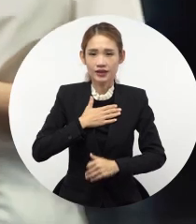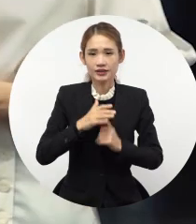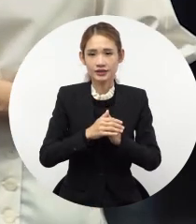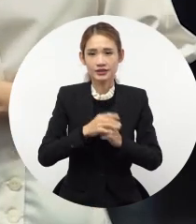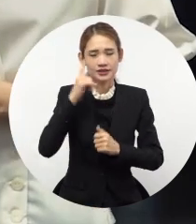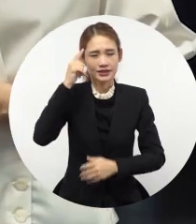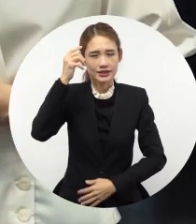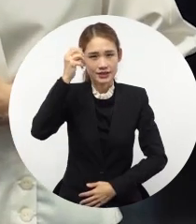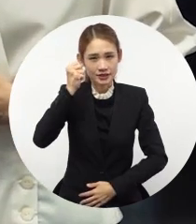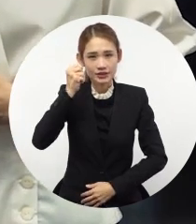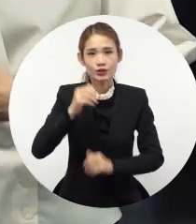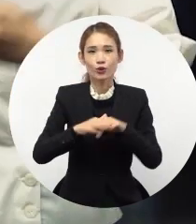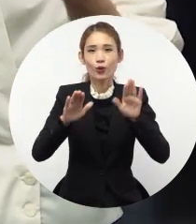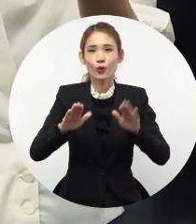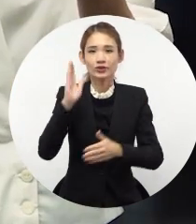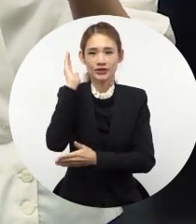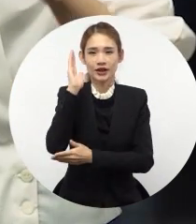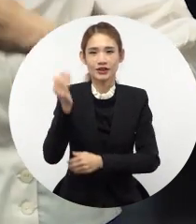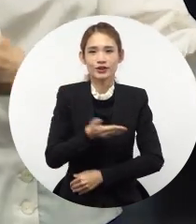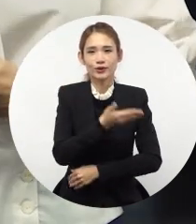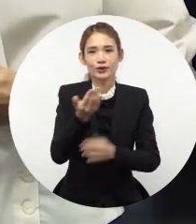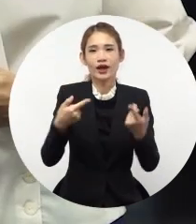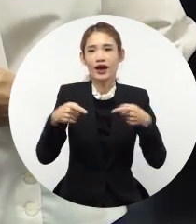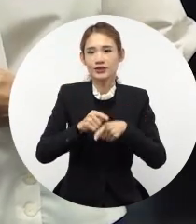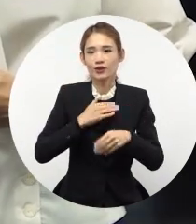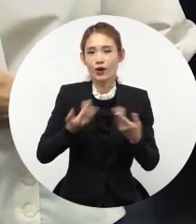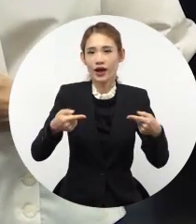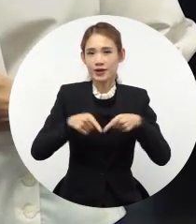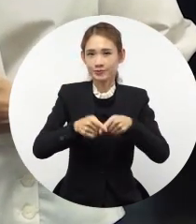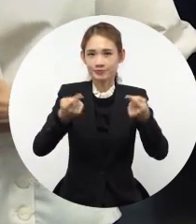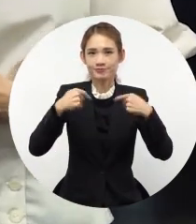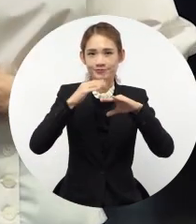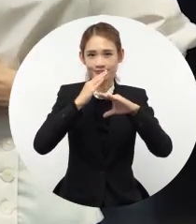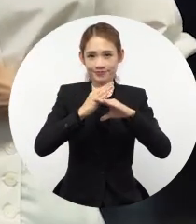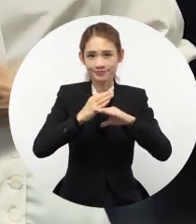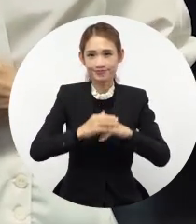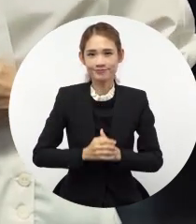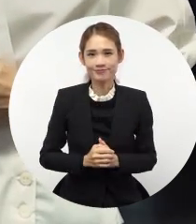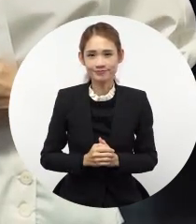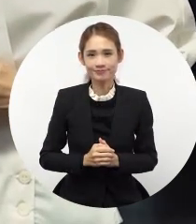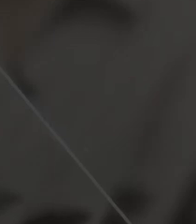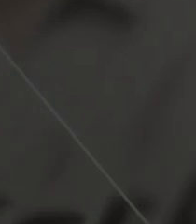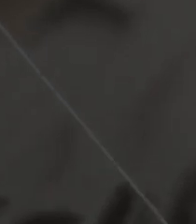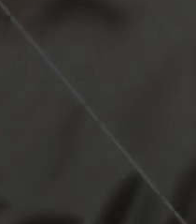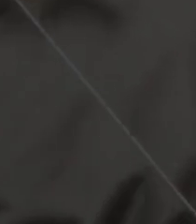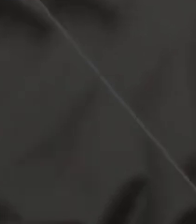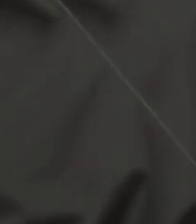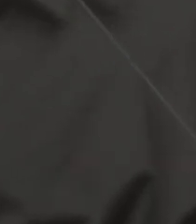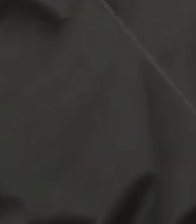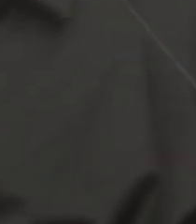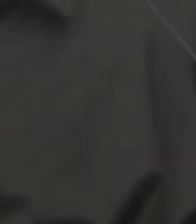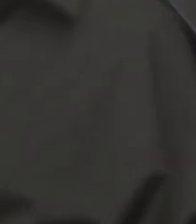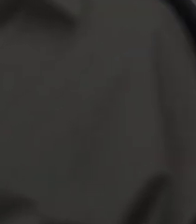이런 것을 위해서 오늘 이 시간도 여러분 저와 함께 하고 있는 것 아닐까요?